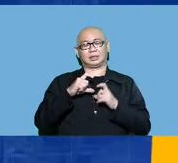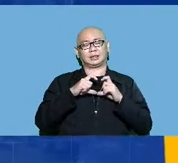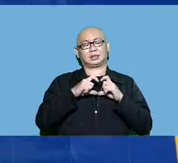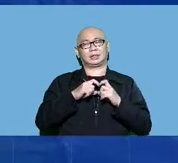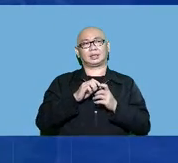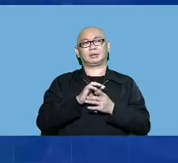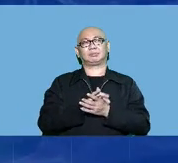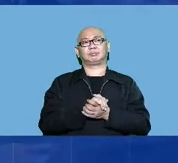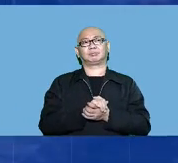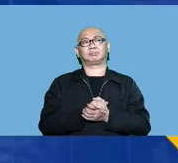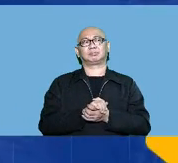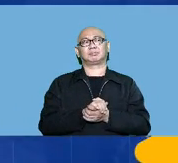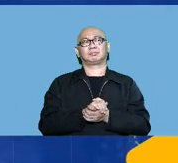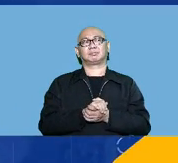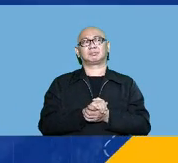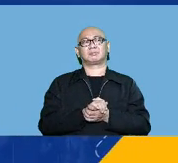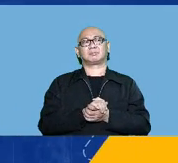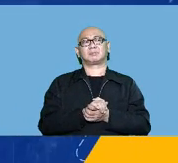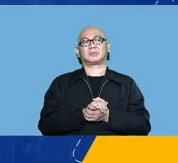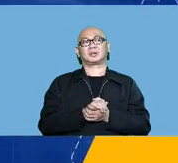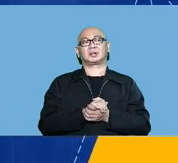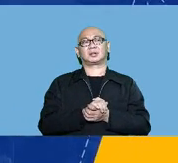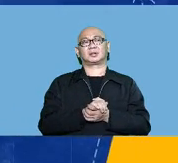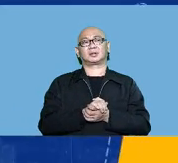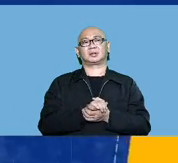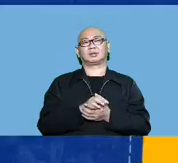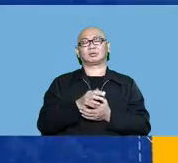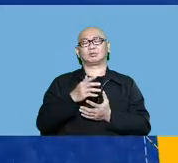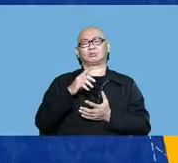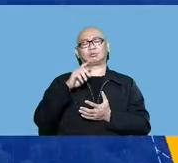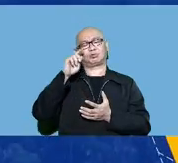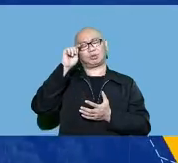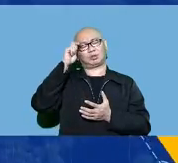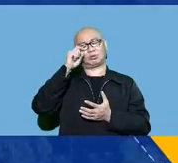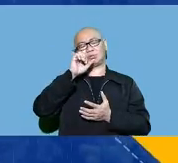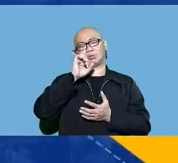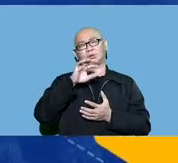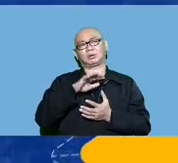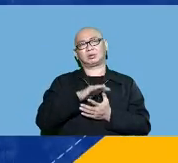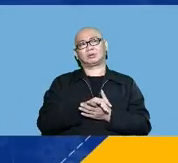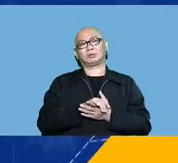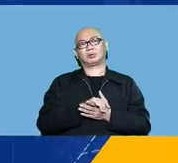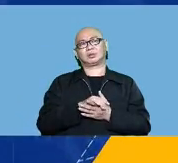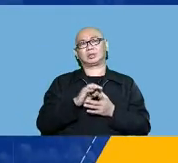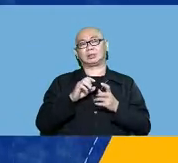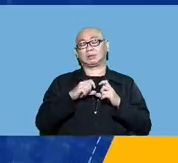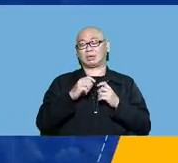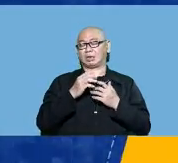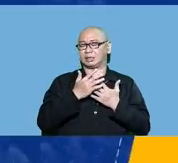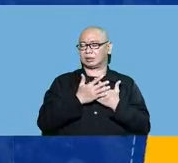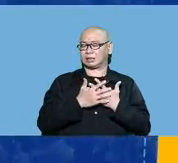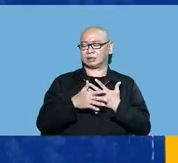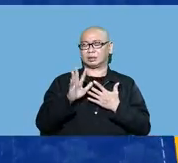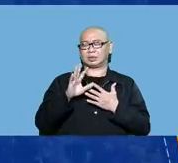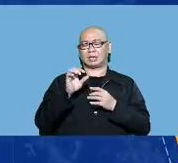S.Pd. Ini juga sulit saya mengungkap kata-kata, hanya cinta kasih saya tidak hilang